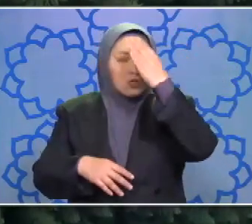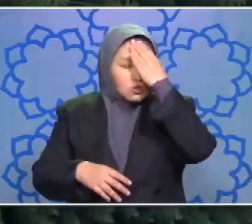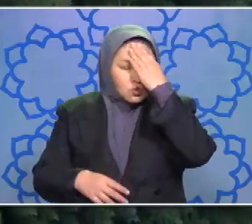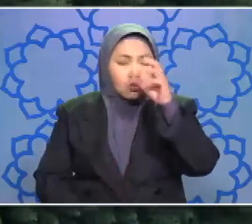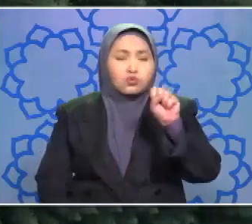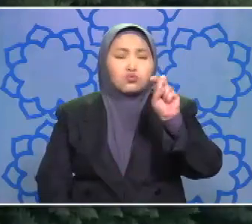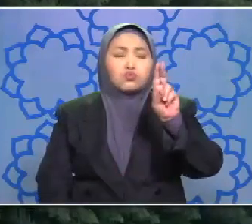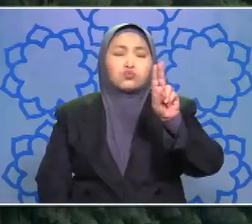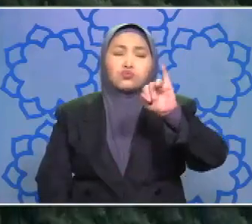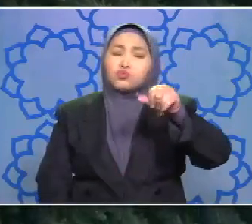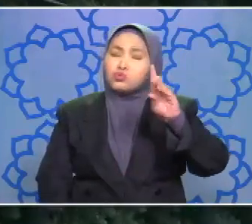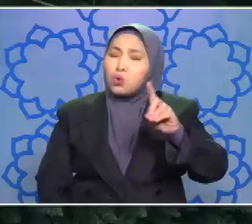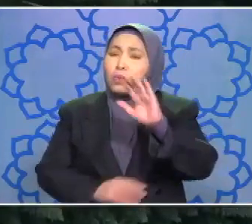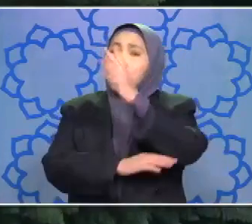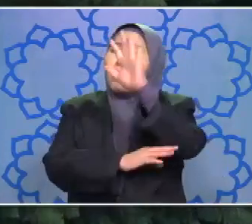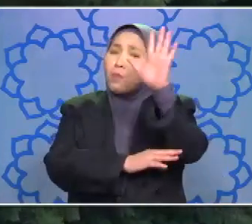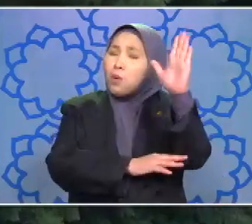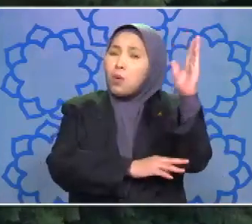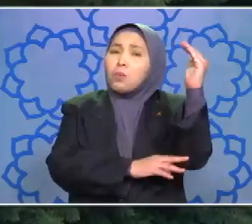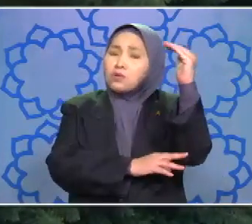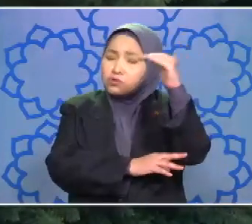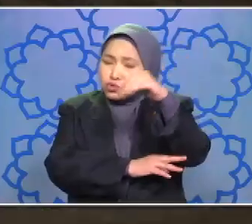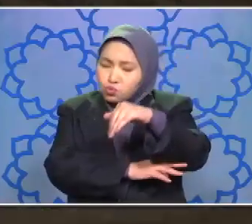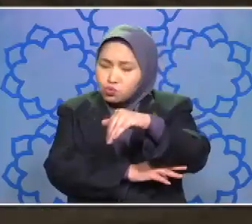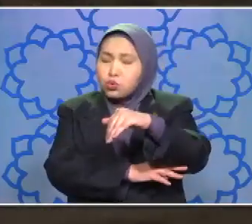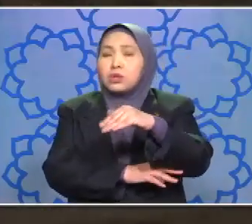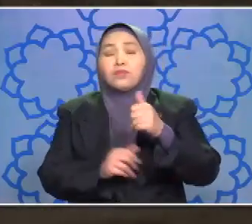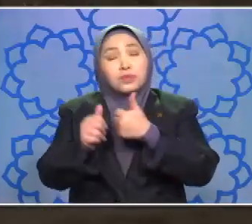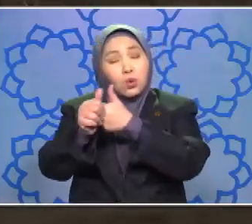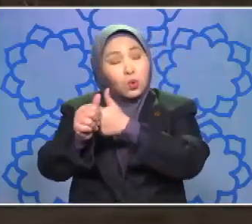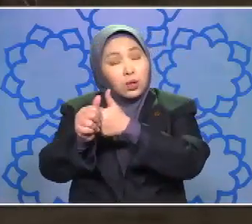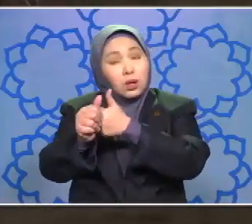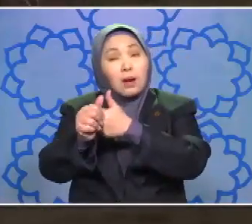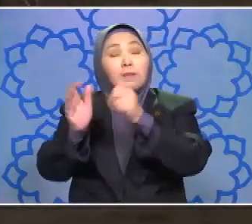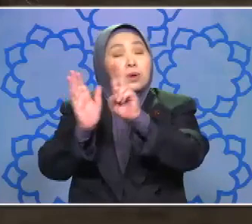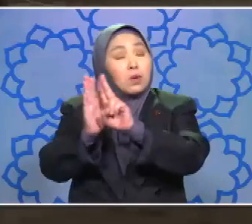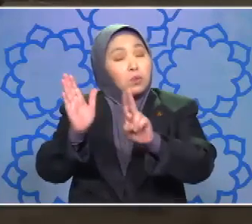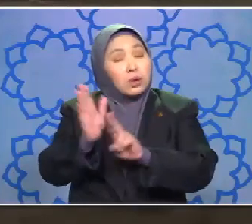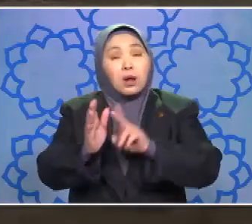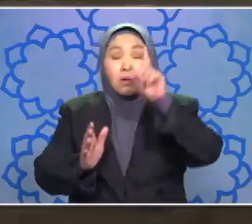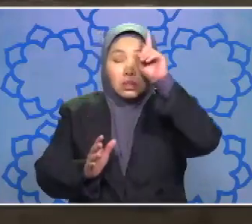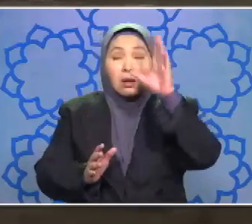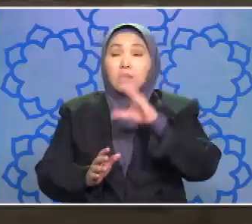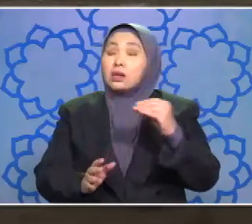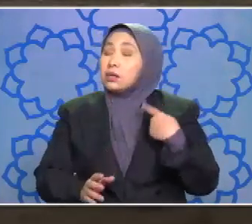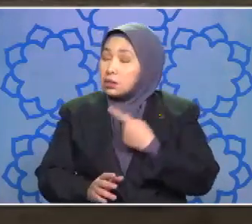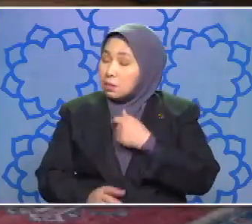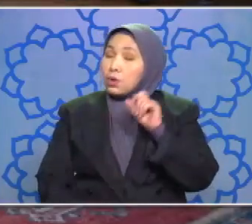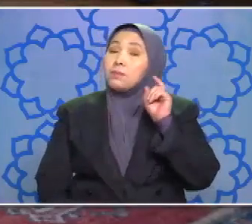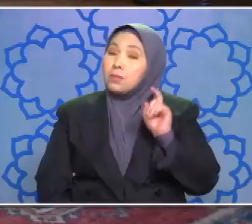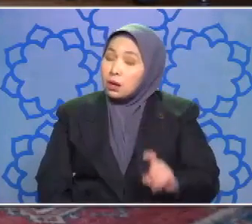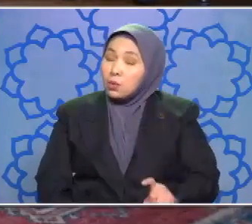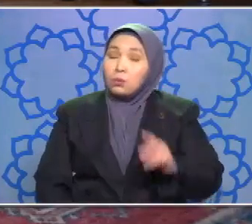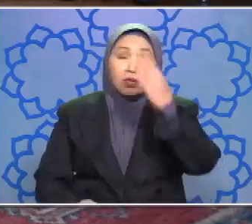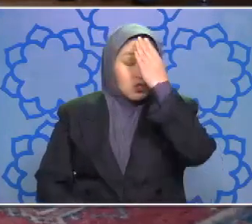pohon-pohon yang cantik ini sujud mengikut peraturan Allah sentiasa. Dan kita pun perlu bersujud kerana